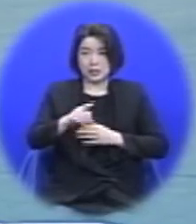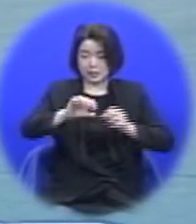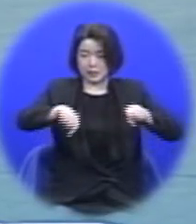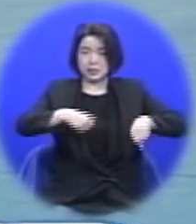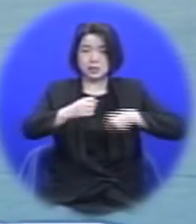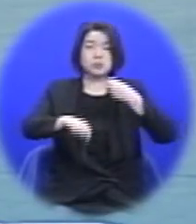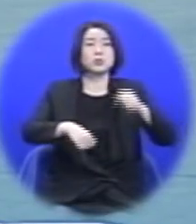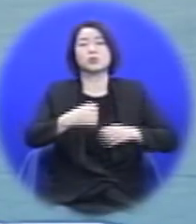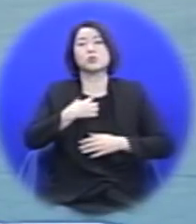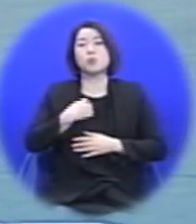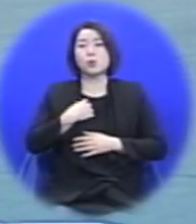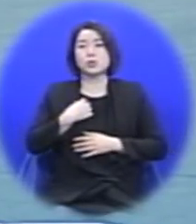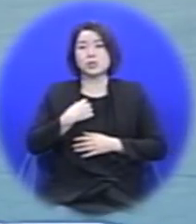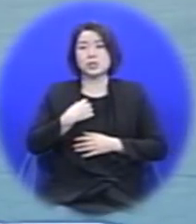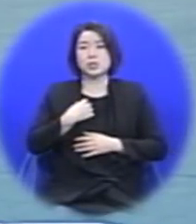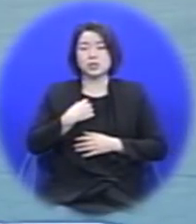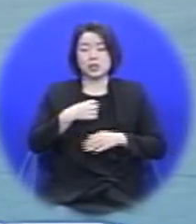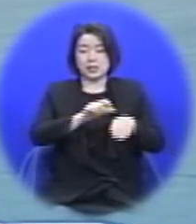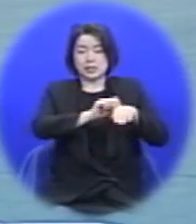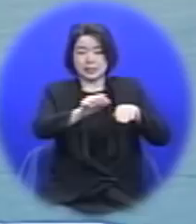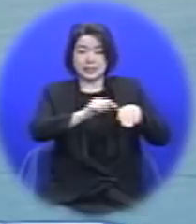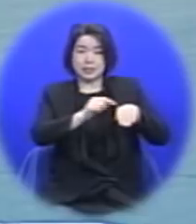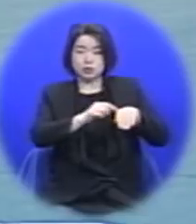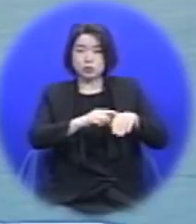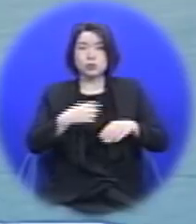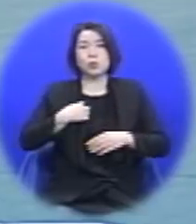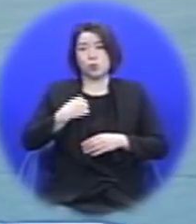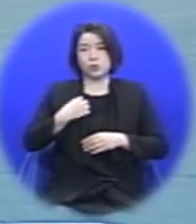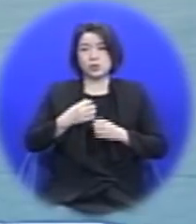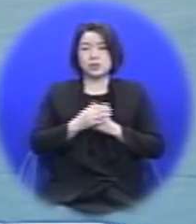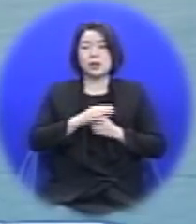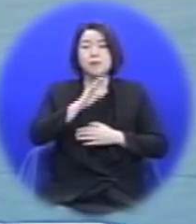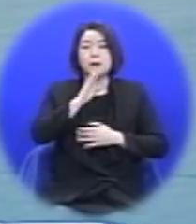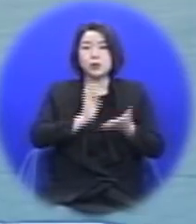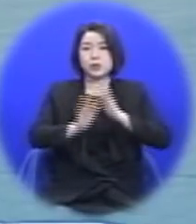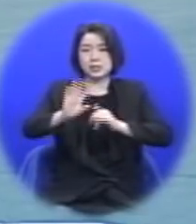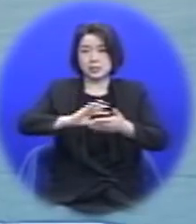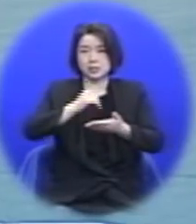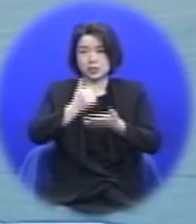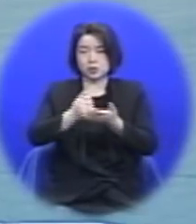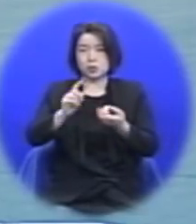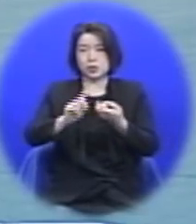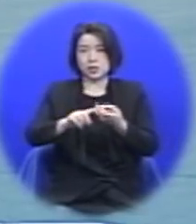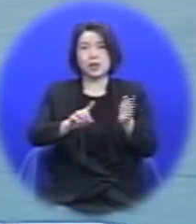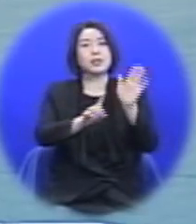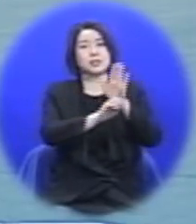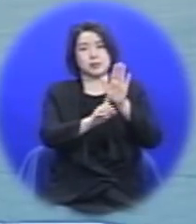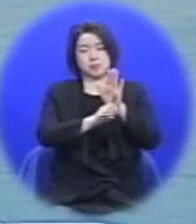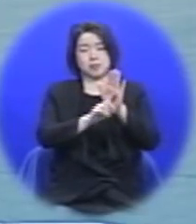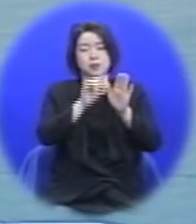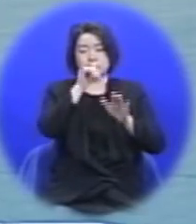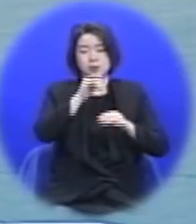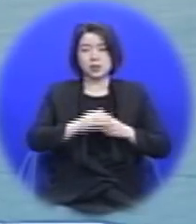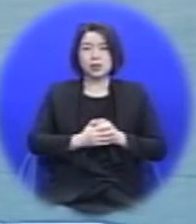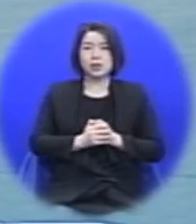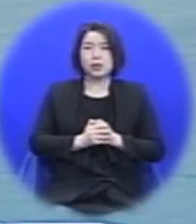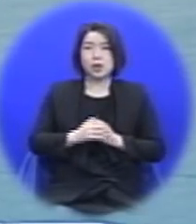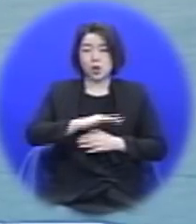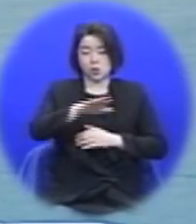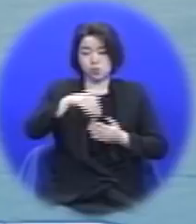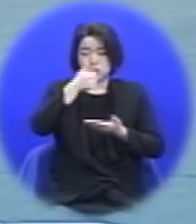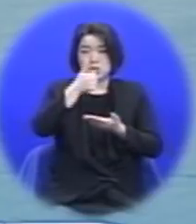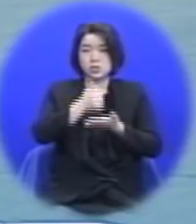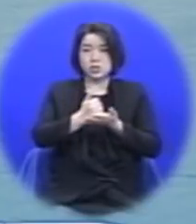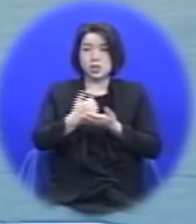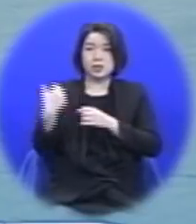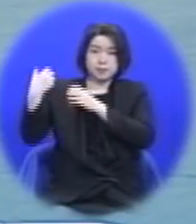옷이, 짐승 가죽 옷이 바로 예수 그리스도에 대한 예표입니다. 우리의 죄를 지시고